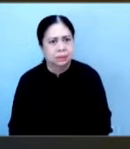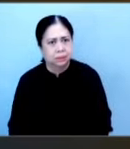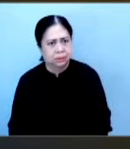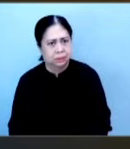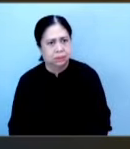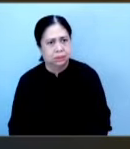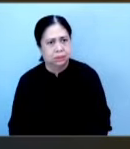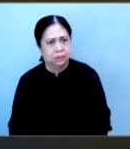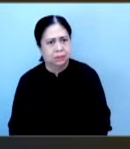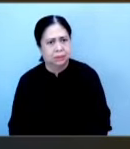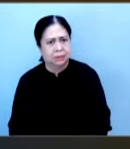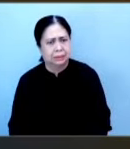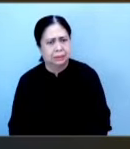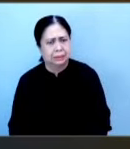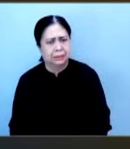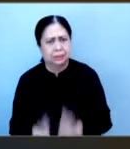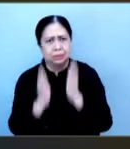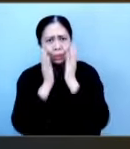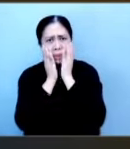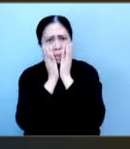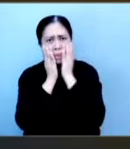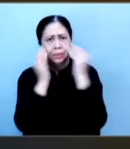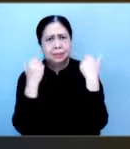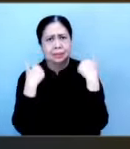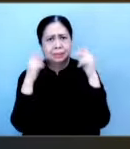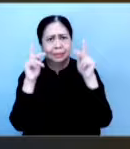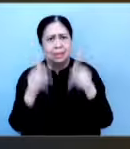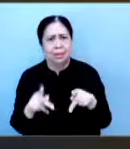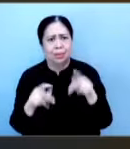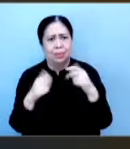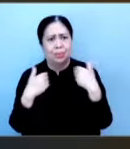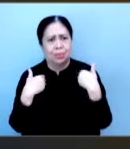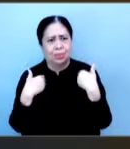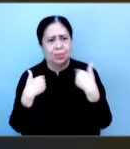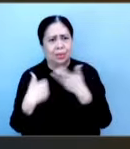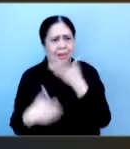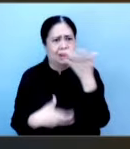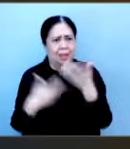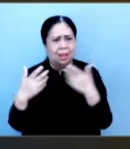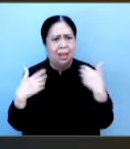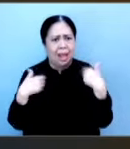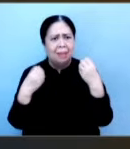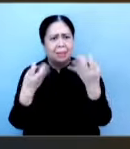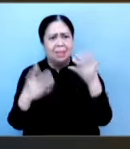silang Hala may mga tao may mga